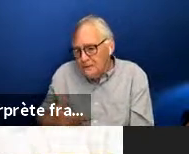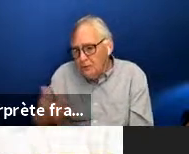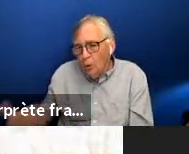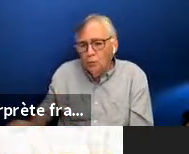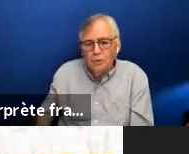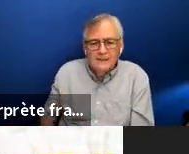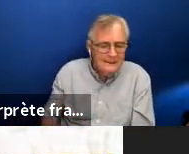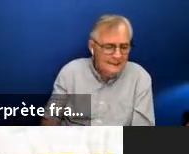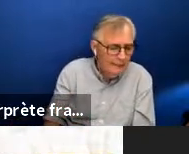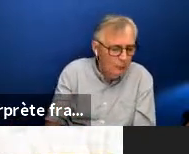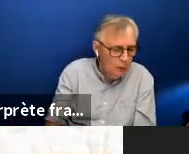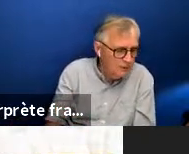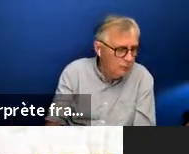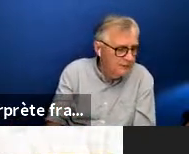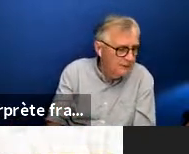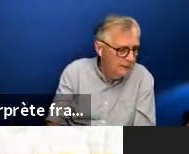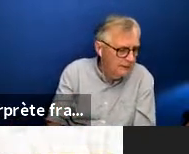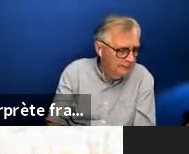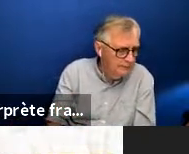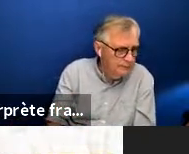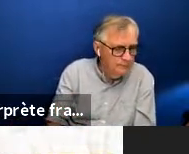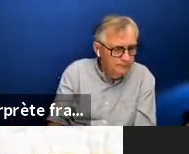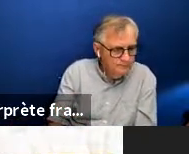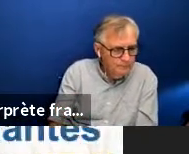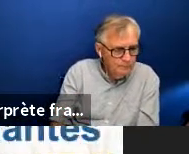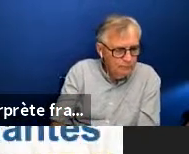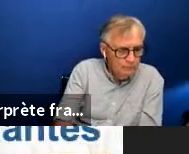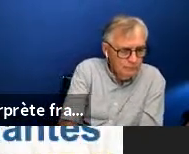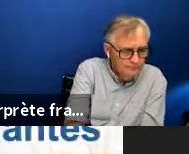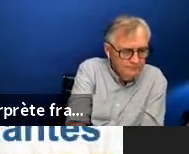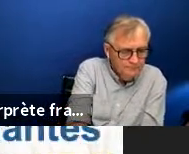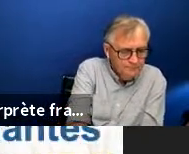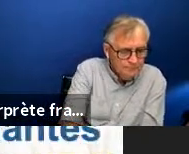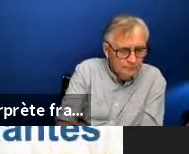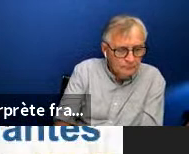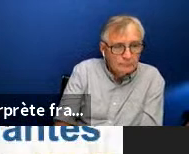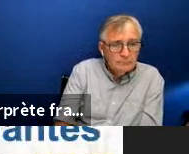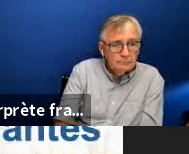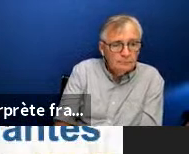qui ont aussi d'autres handicaps que la surdité.